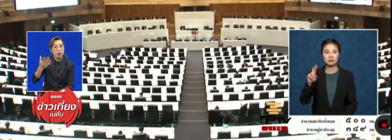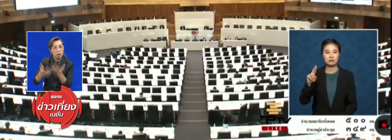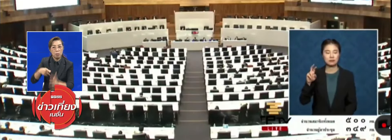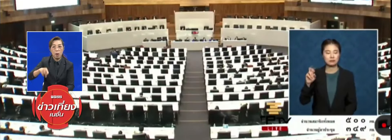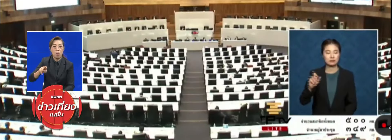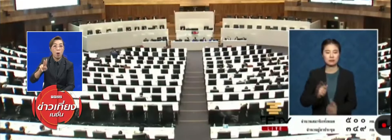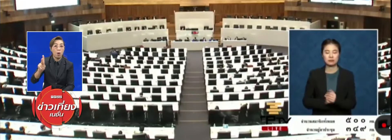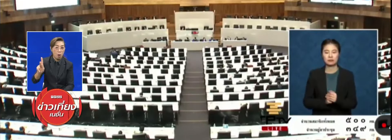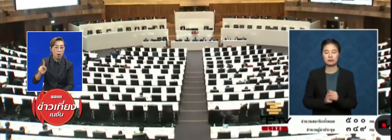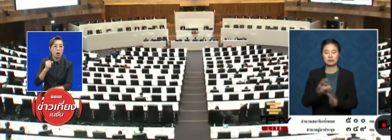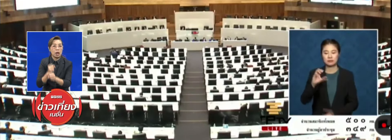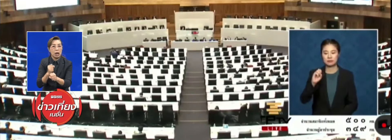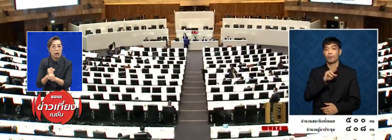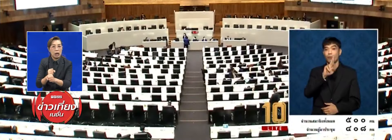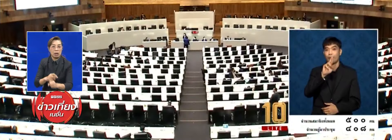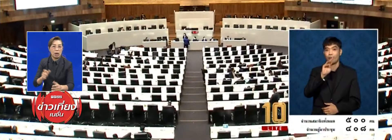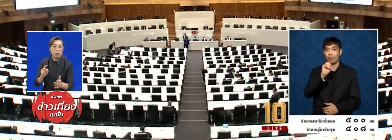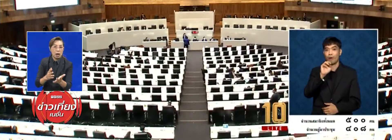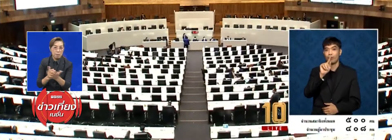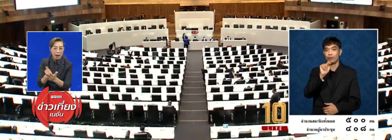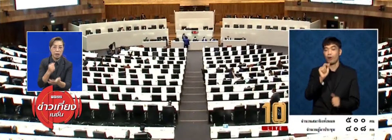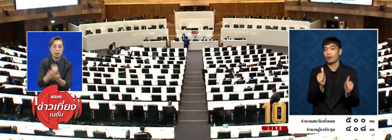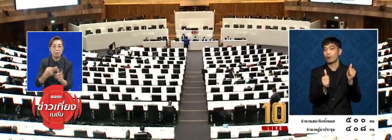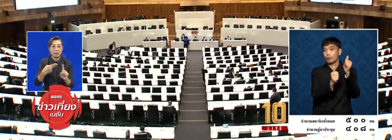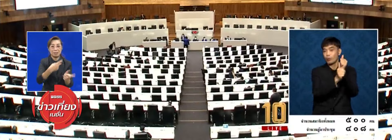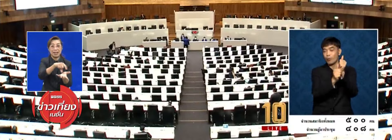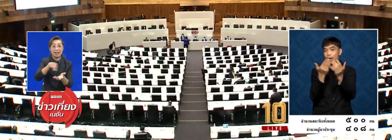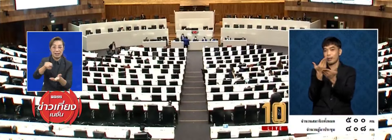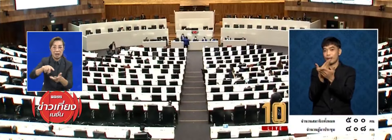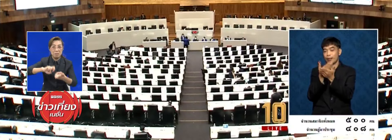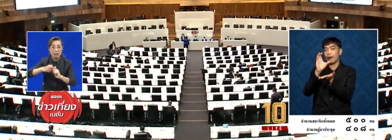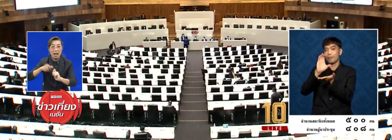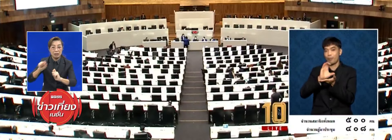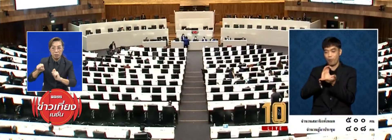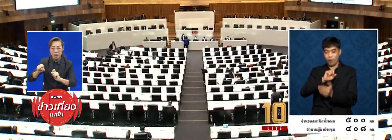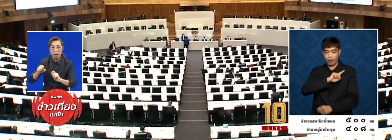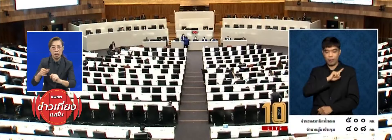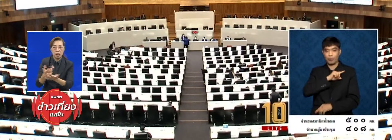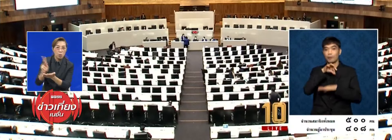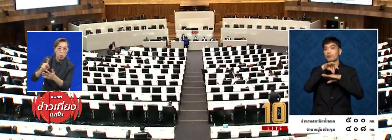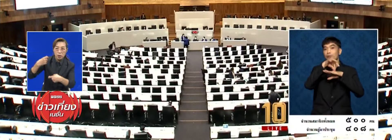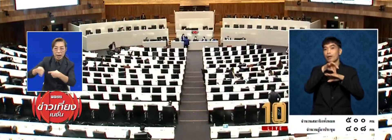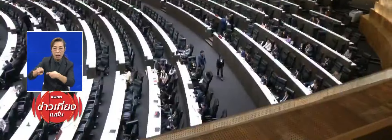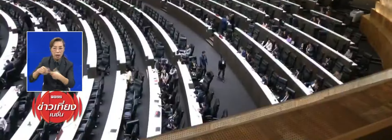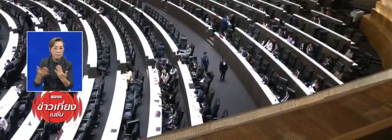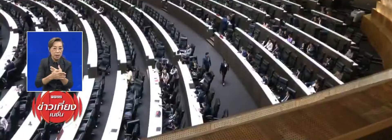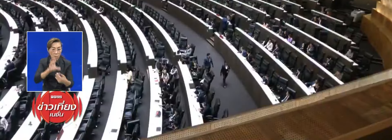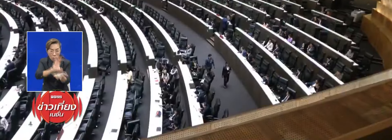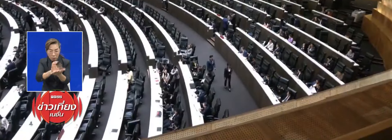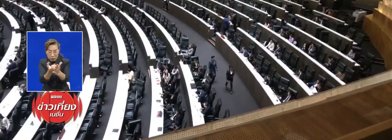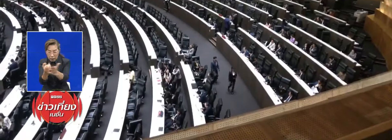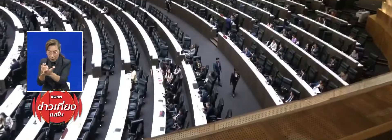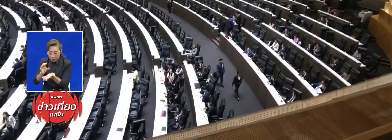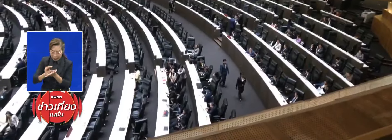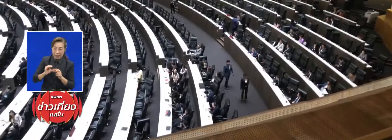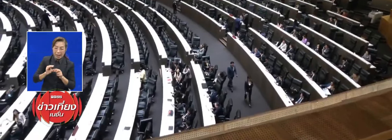งมันจะยากมันจะช้ามันจะนานมันจะไม่ทันวิกฤตเอามาตัดงบบางส่วนออกไปแม้ไปแจกดีไหมนะฮะอ่ะก็เท่า